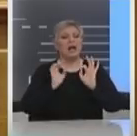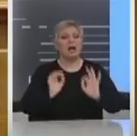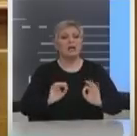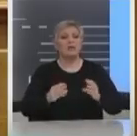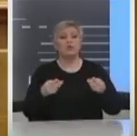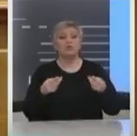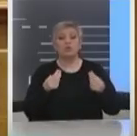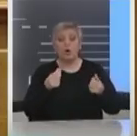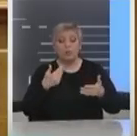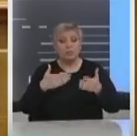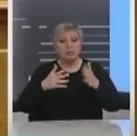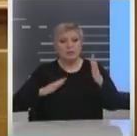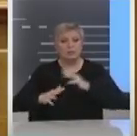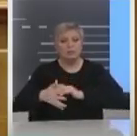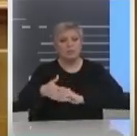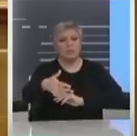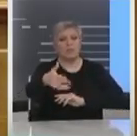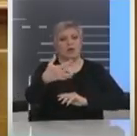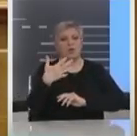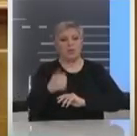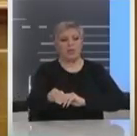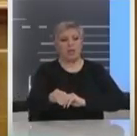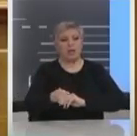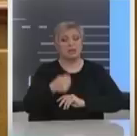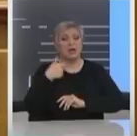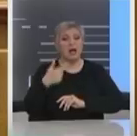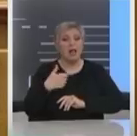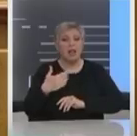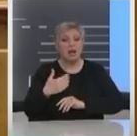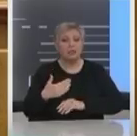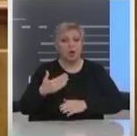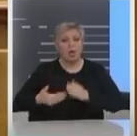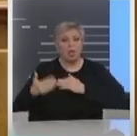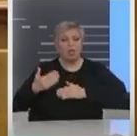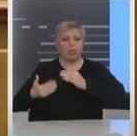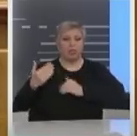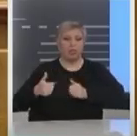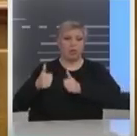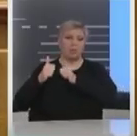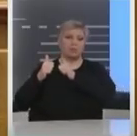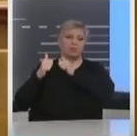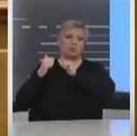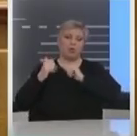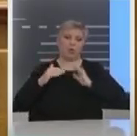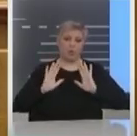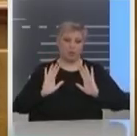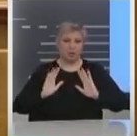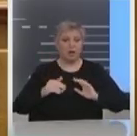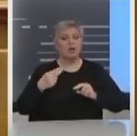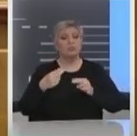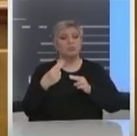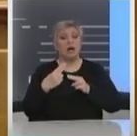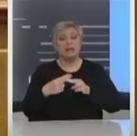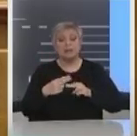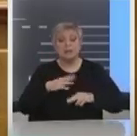στο μέλλον που της αξίζει, χωρίς κανένας να μένει πίσω. Αξίζουμε και μπορούμε καλύτερα. Αυτό